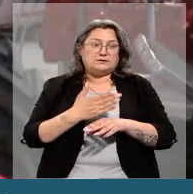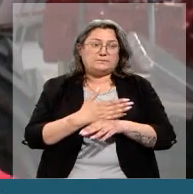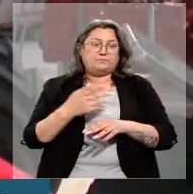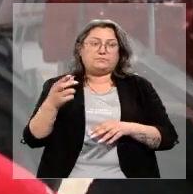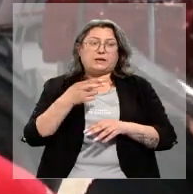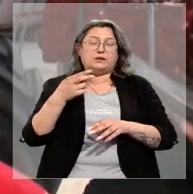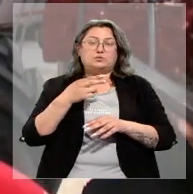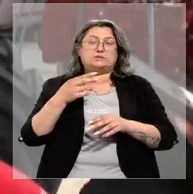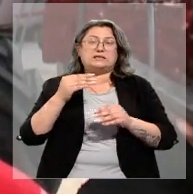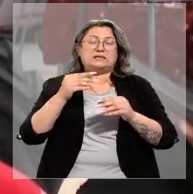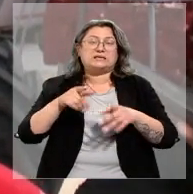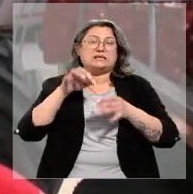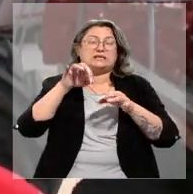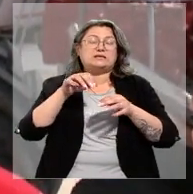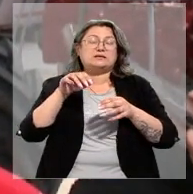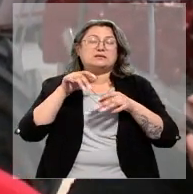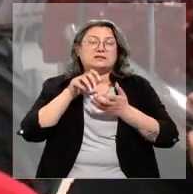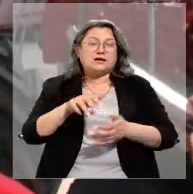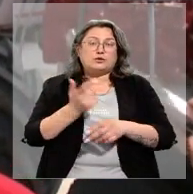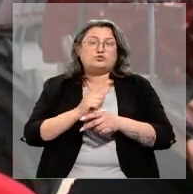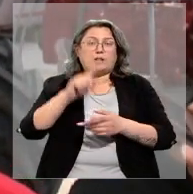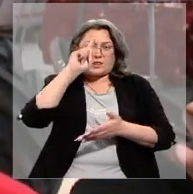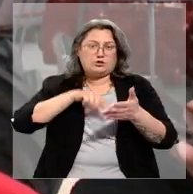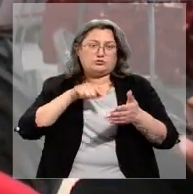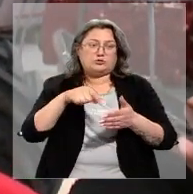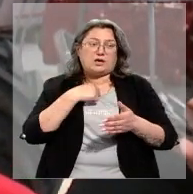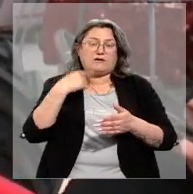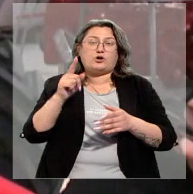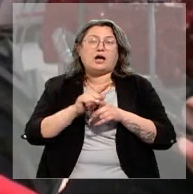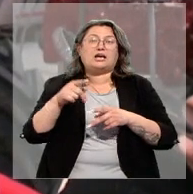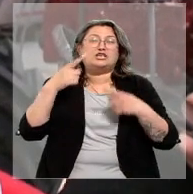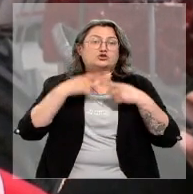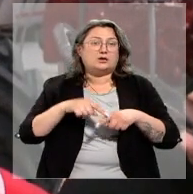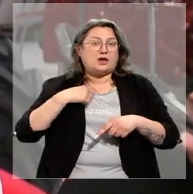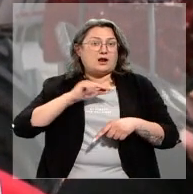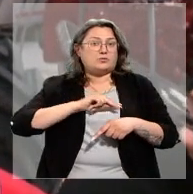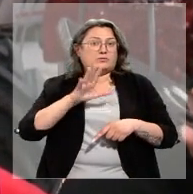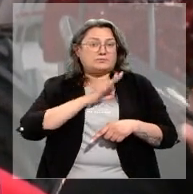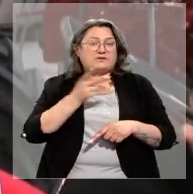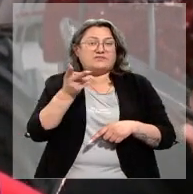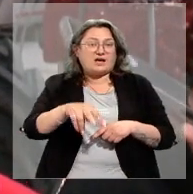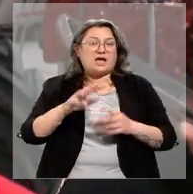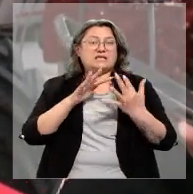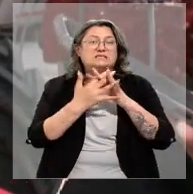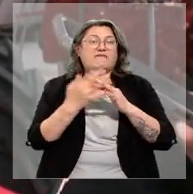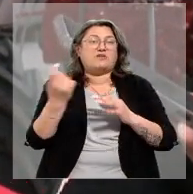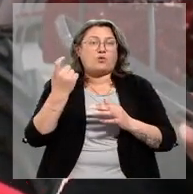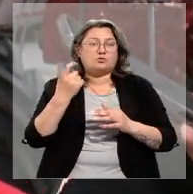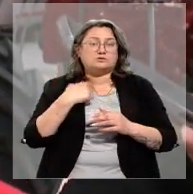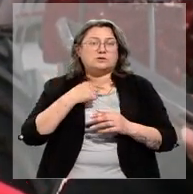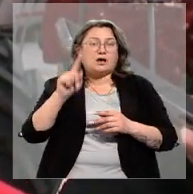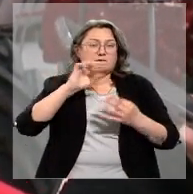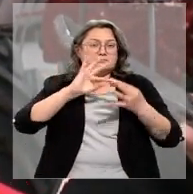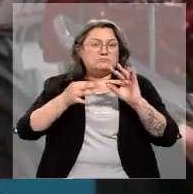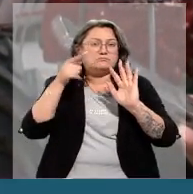уже работают на полях Казахстана давно. Беларусь тракторы өте сенімді техника. Мұны екі кеңшарда жұмыс